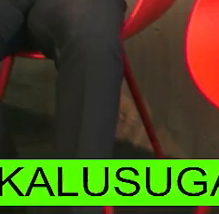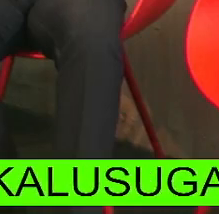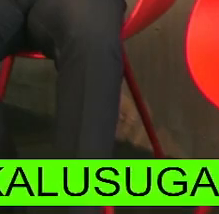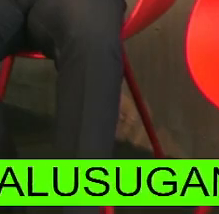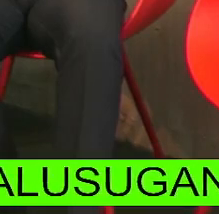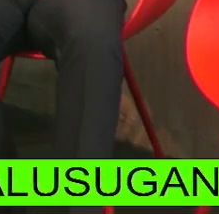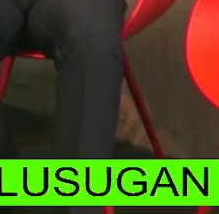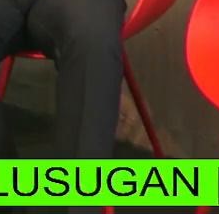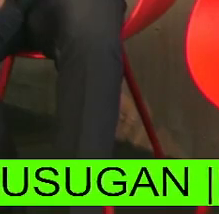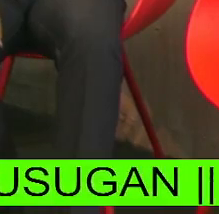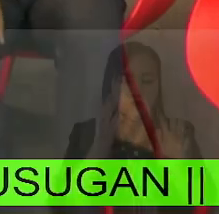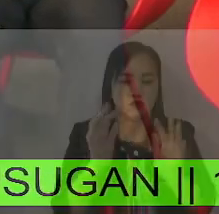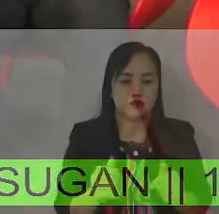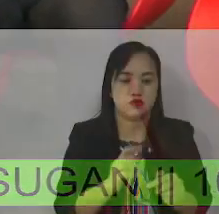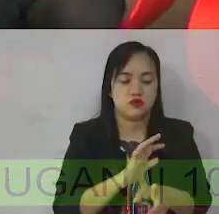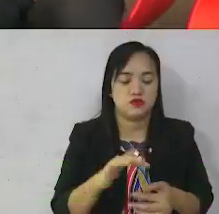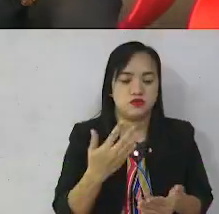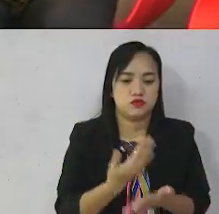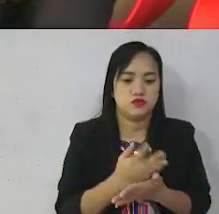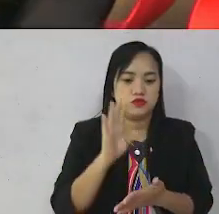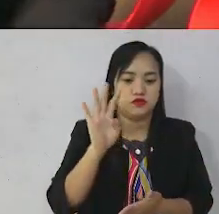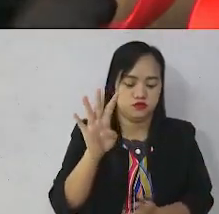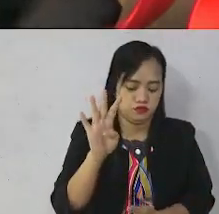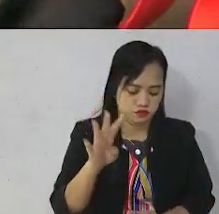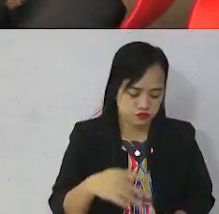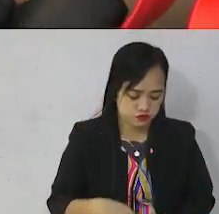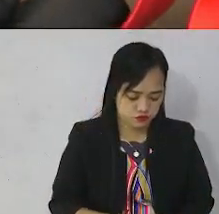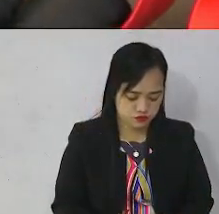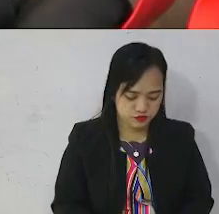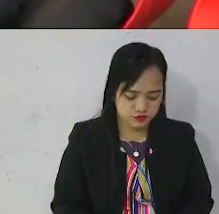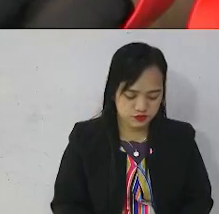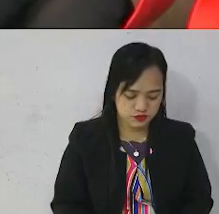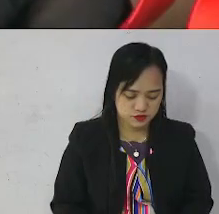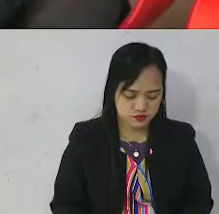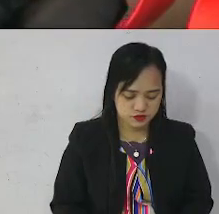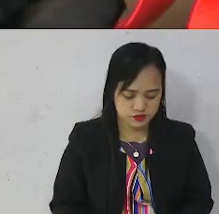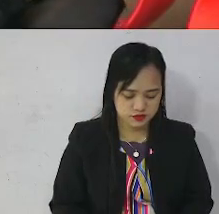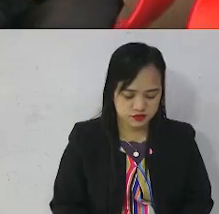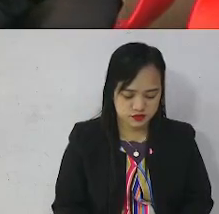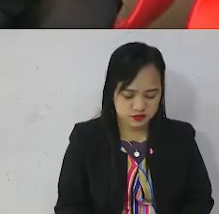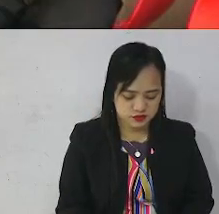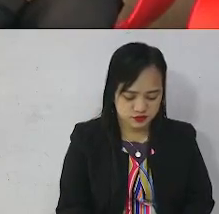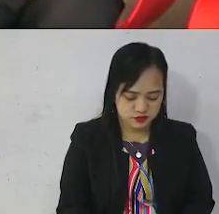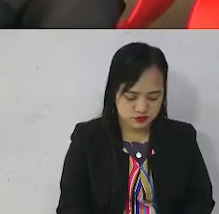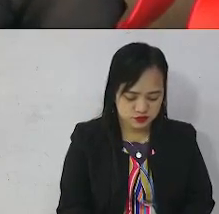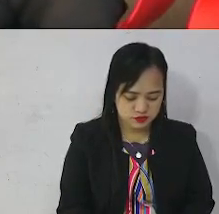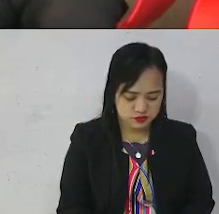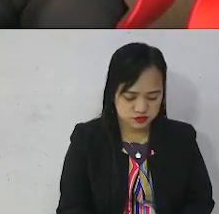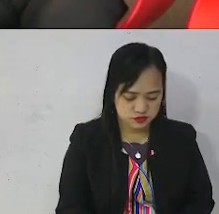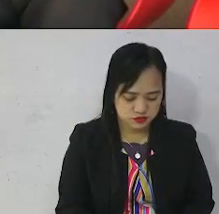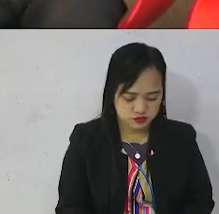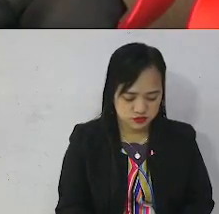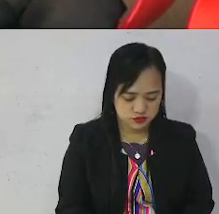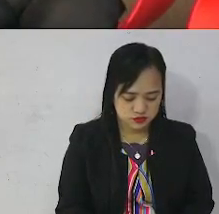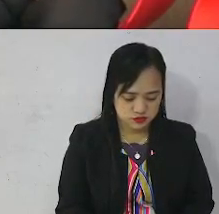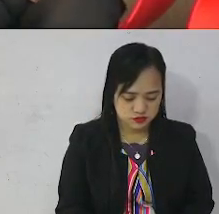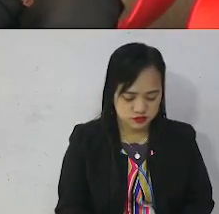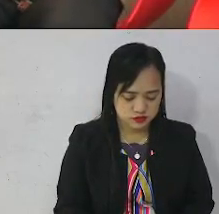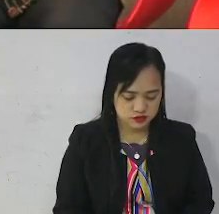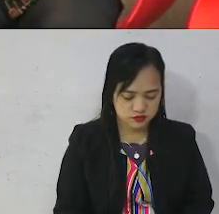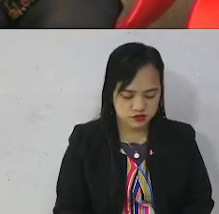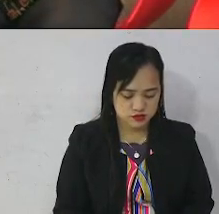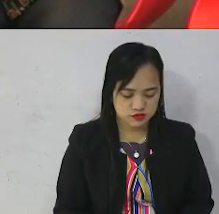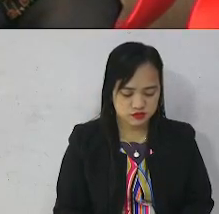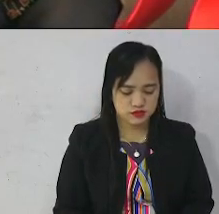siya four ganon layo e Ang layo hindi m naging f